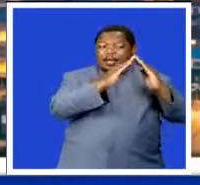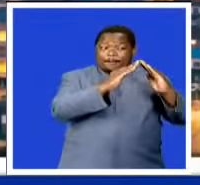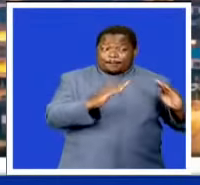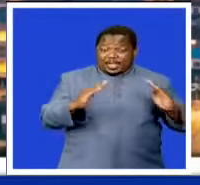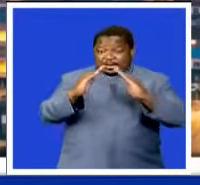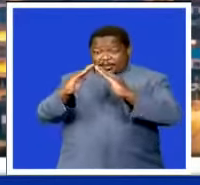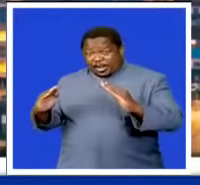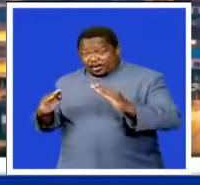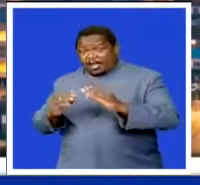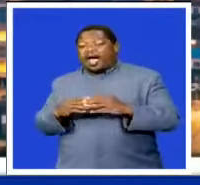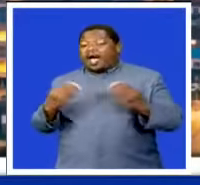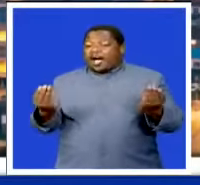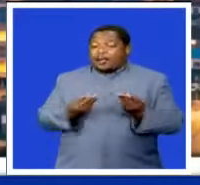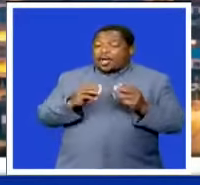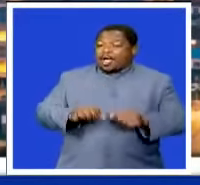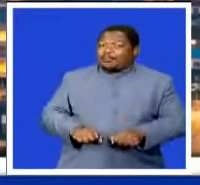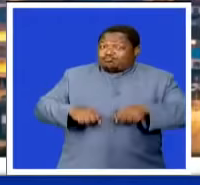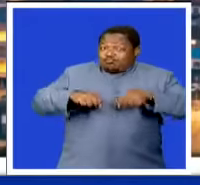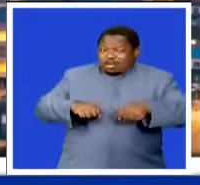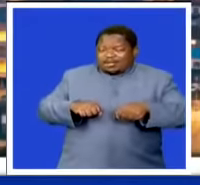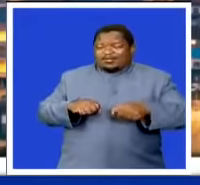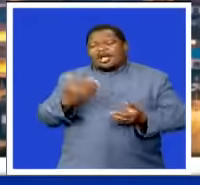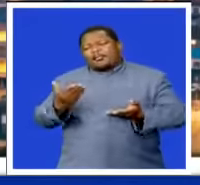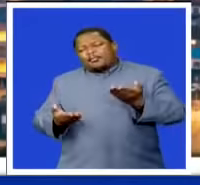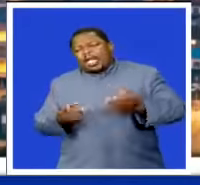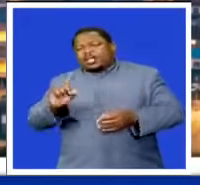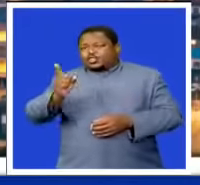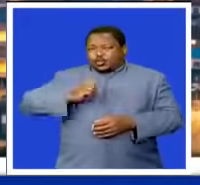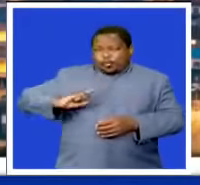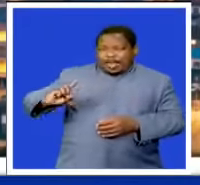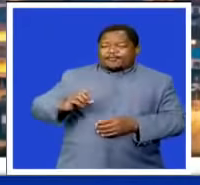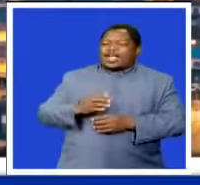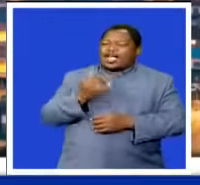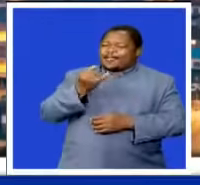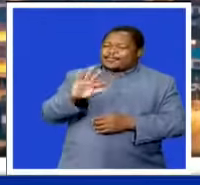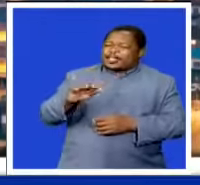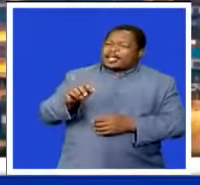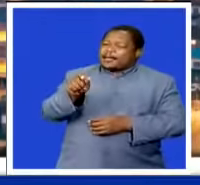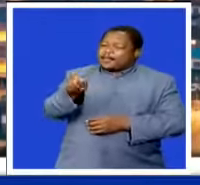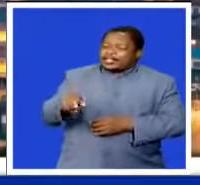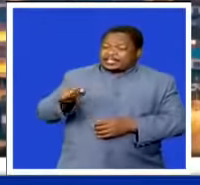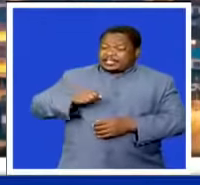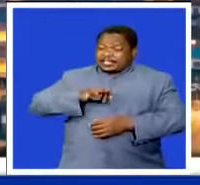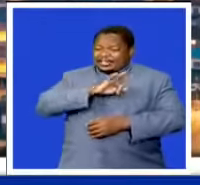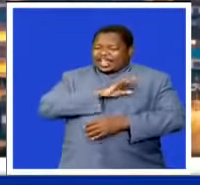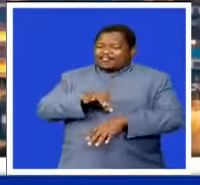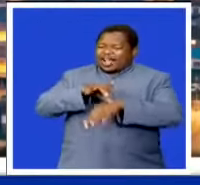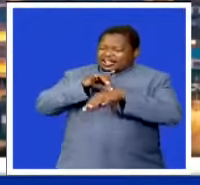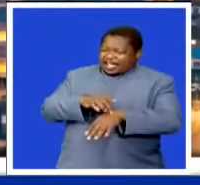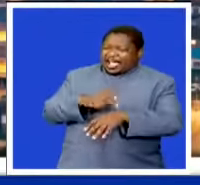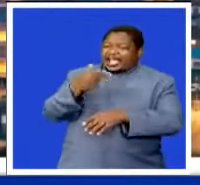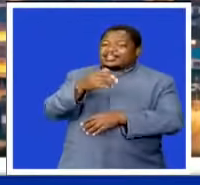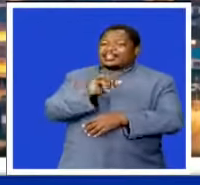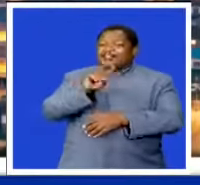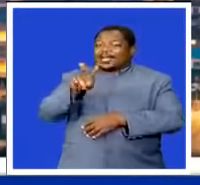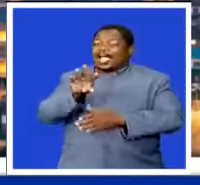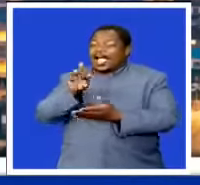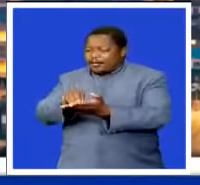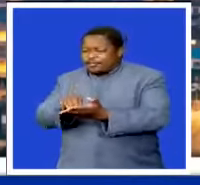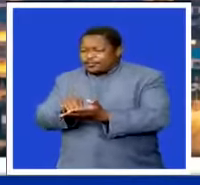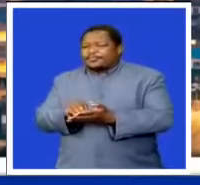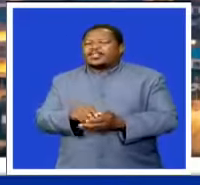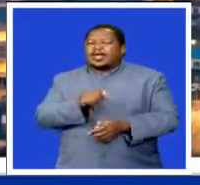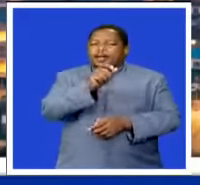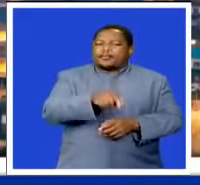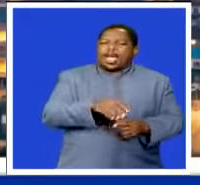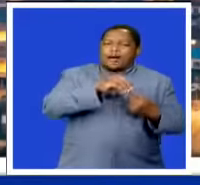nangaphandle kwemvume yabo bagcekela phansi imetamo yahulumende kucetha ligciwane i-HIV lapha eveni. Loku